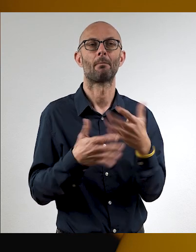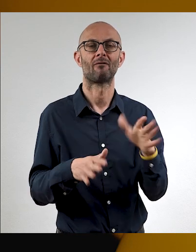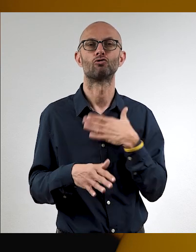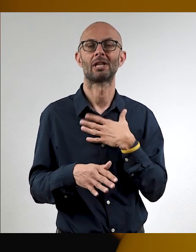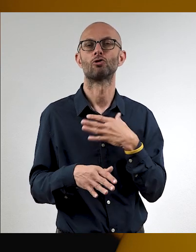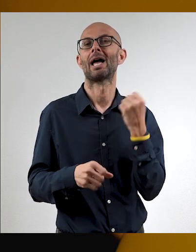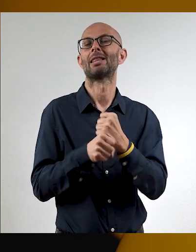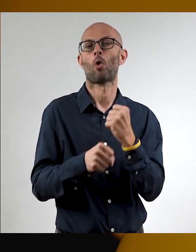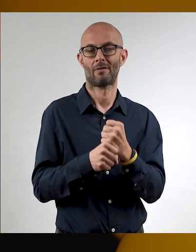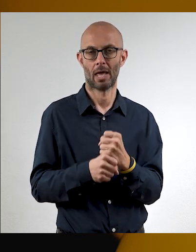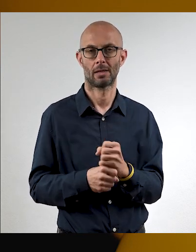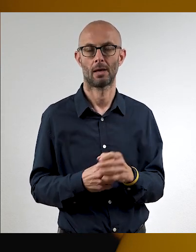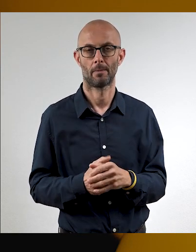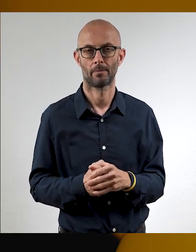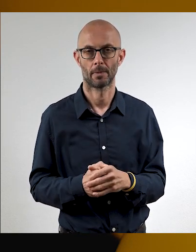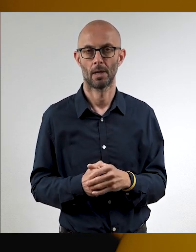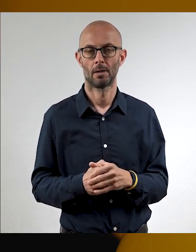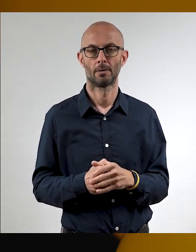našega funkcioniranja.